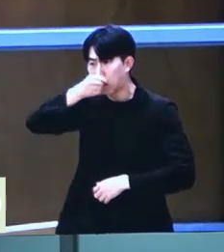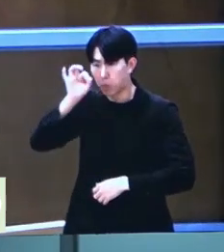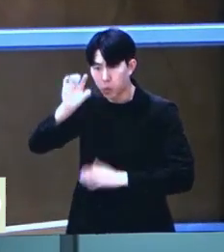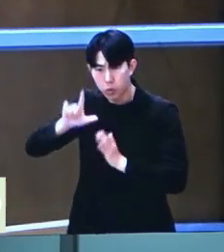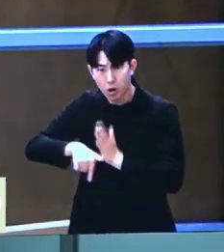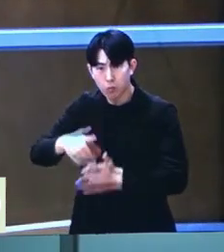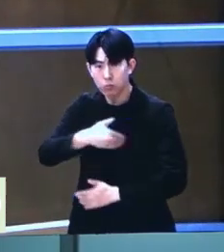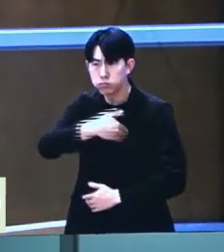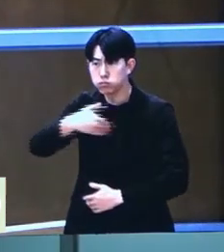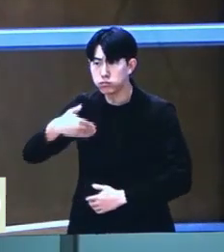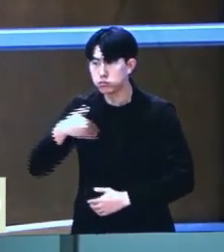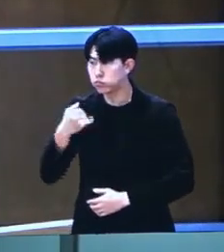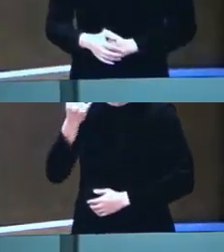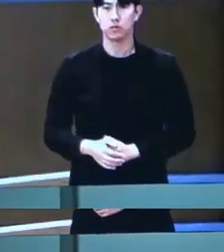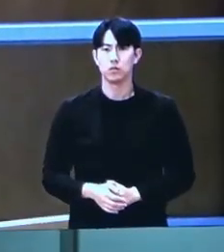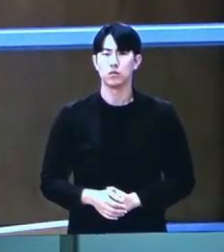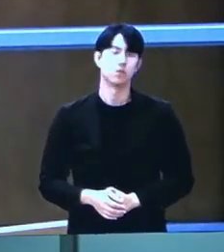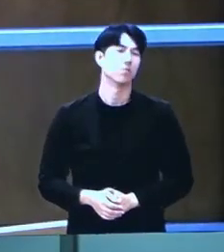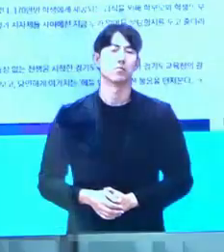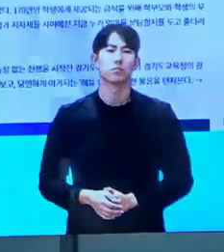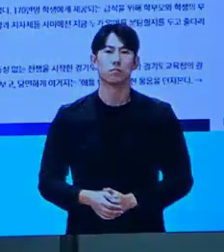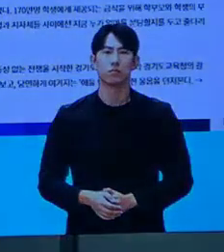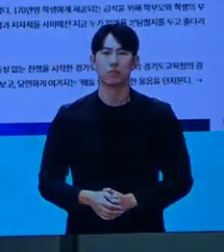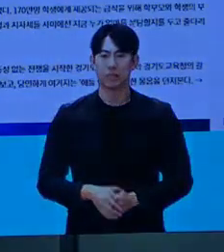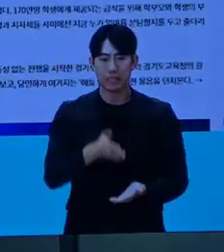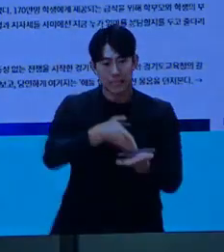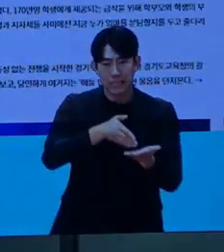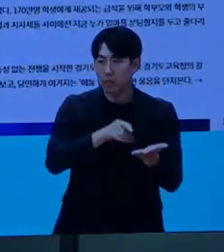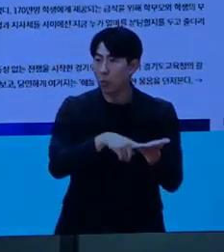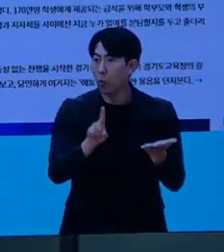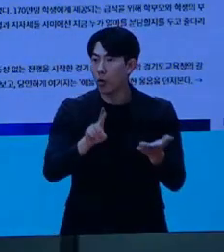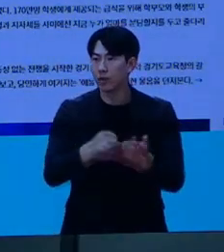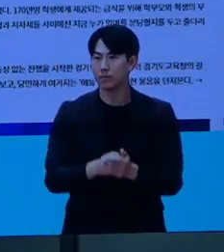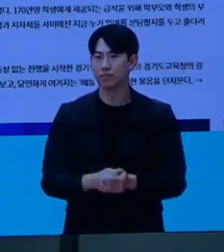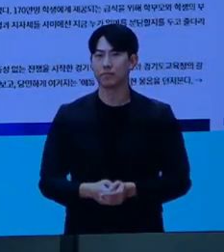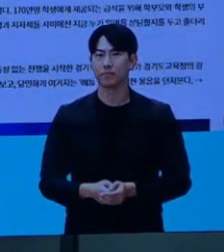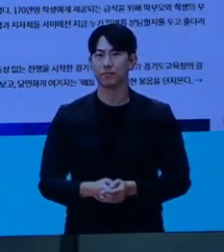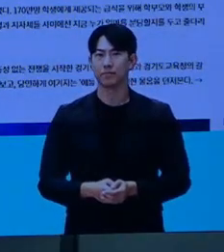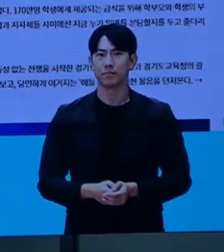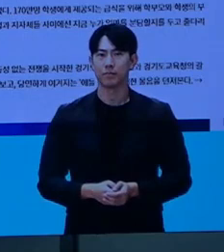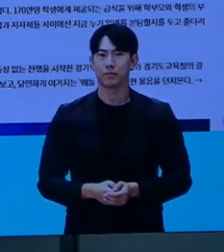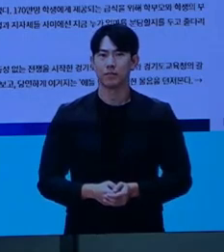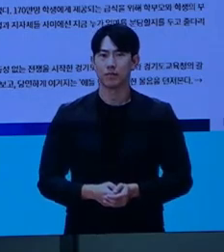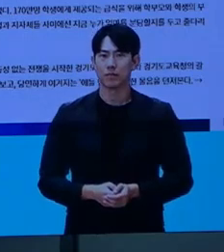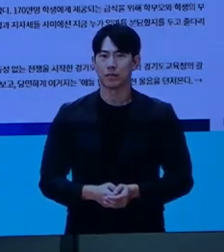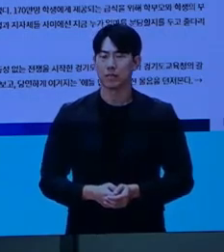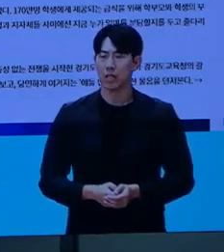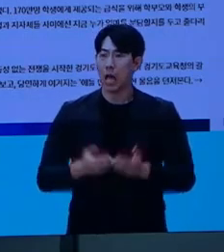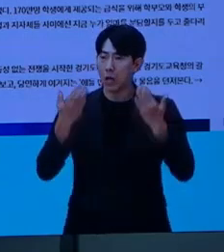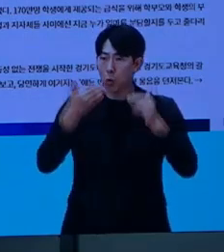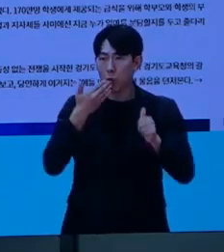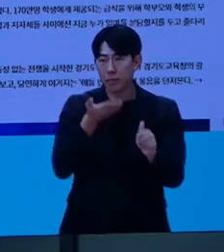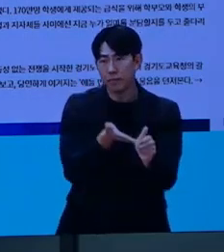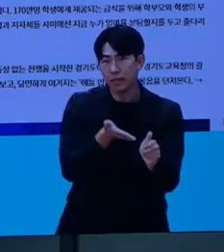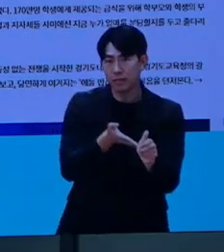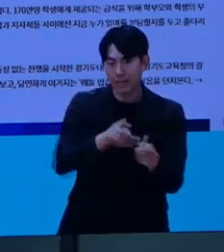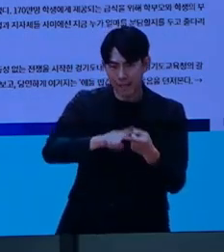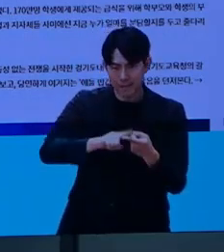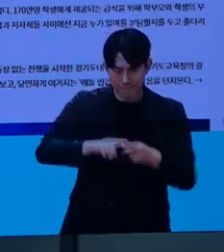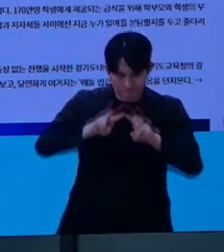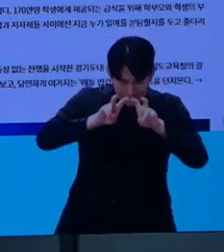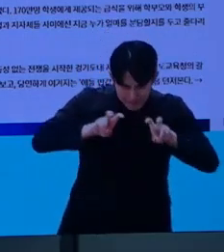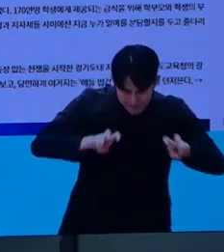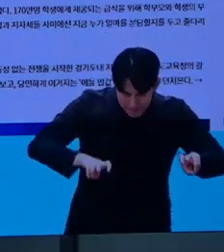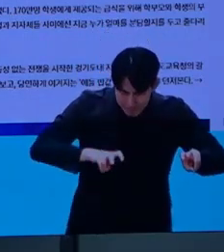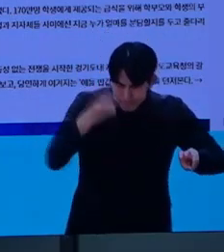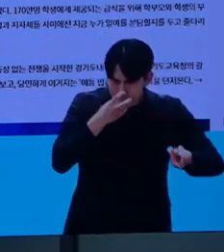있는 상황입니다. 기사는 경인일보 김도란, 장태복 기자님이 학교급식비 관련 심층 취재한 기사로 보시는